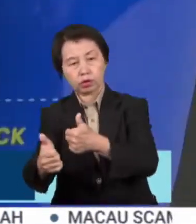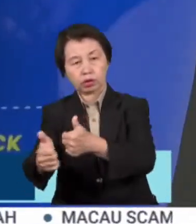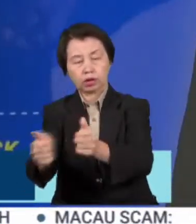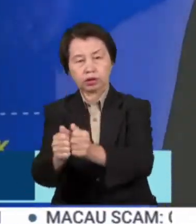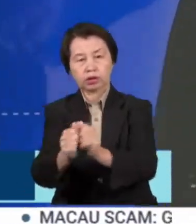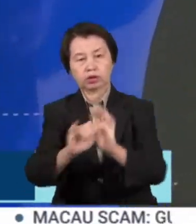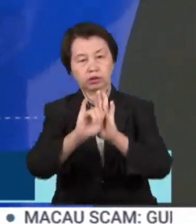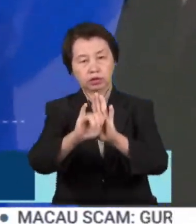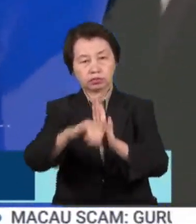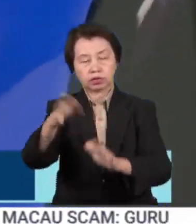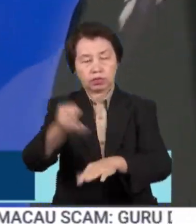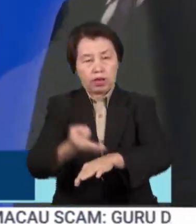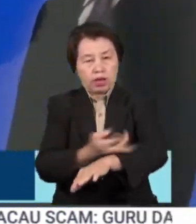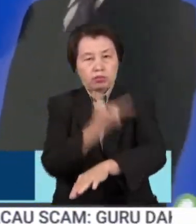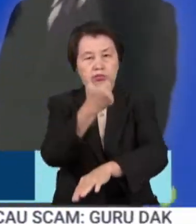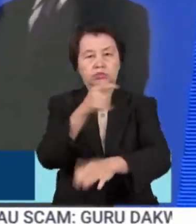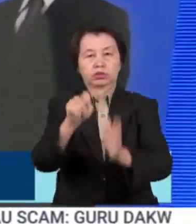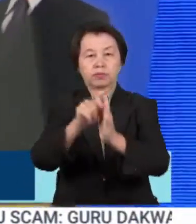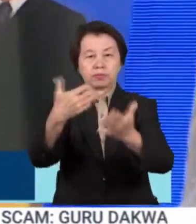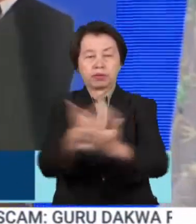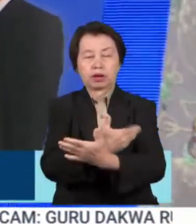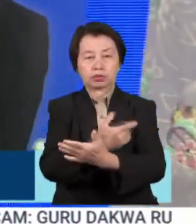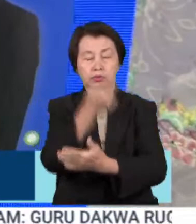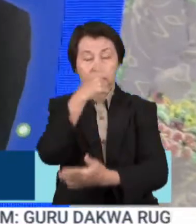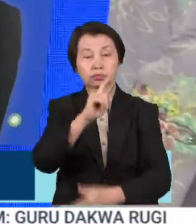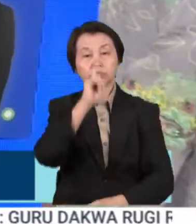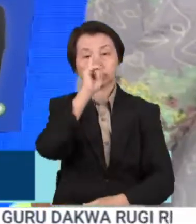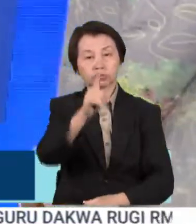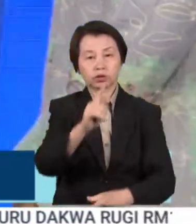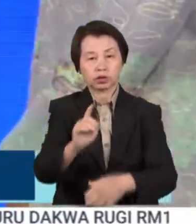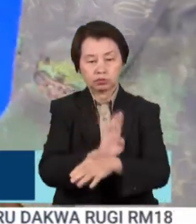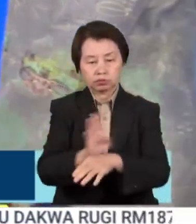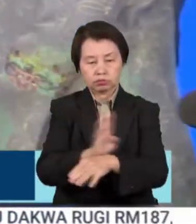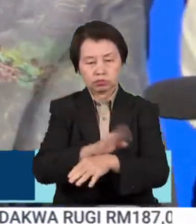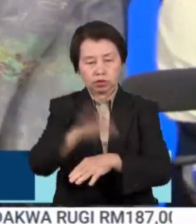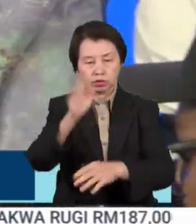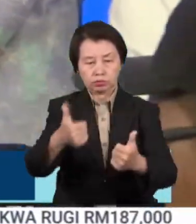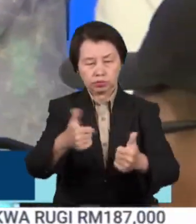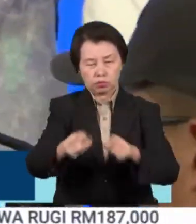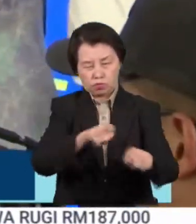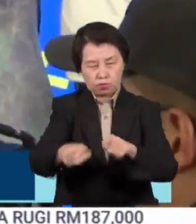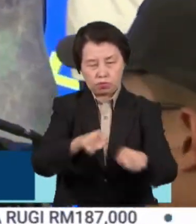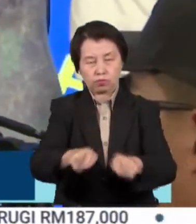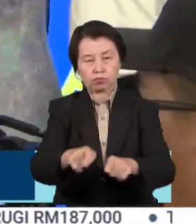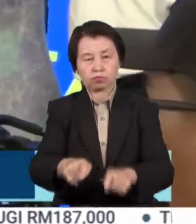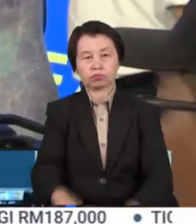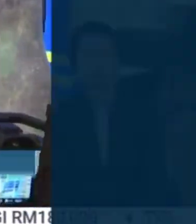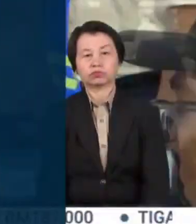imej lebih segar dan terkini. Ia bagi memastikan perusahaan lebih berdaya saing.